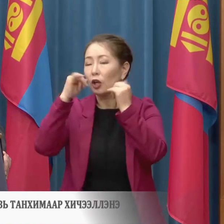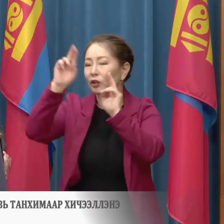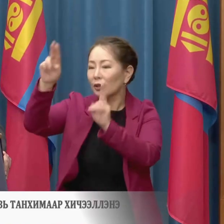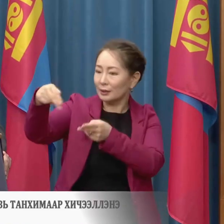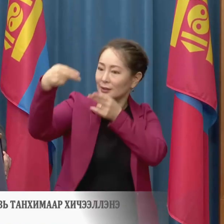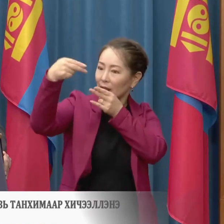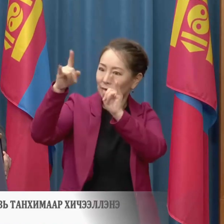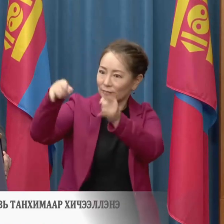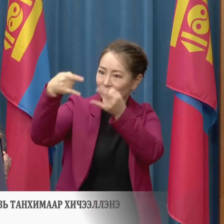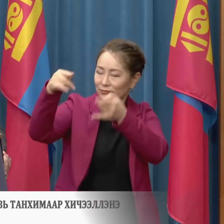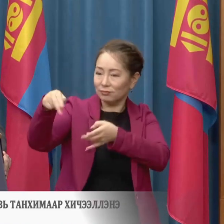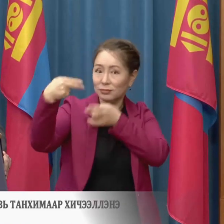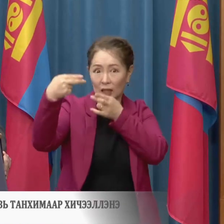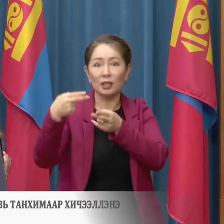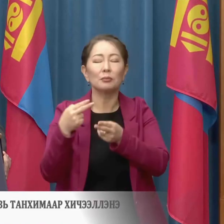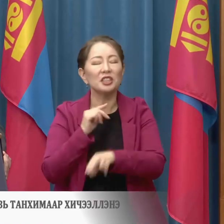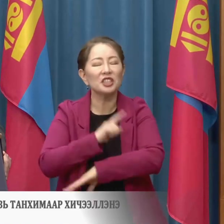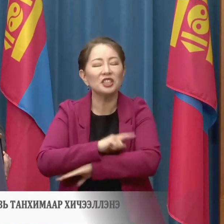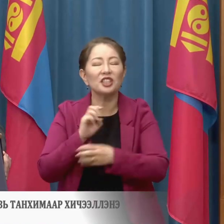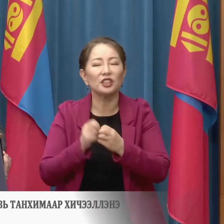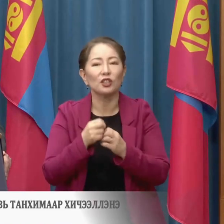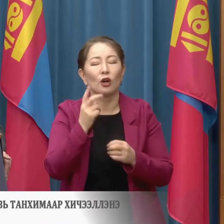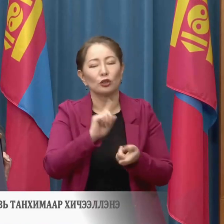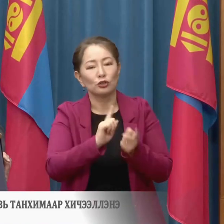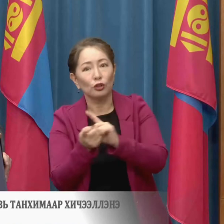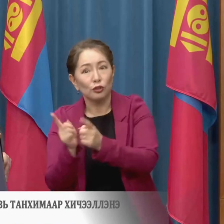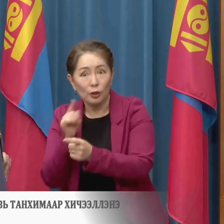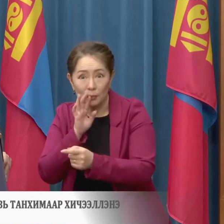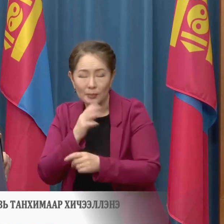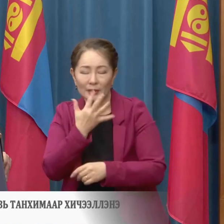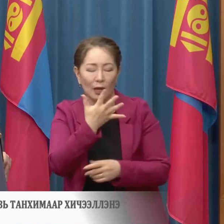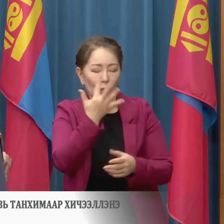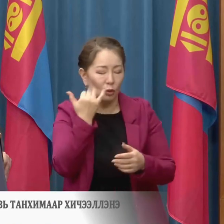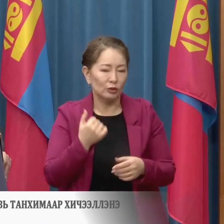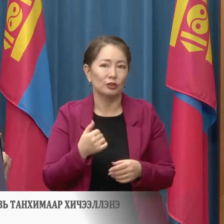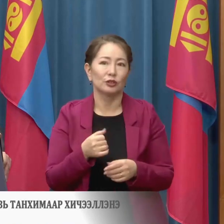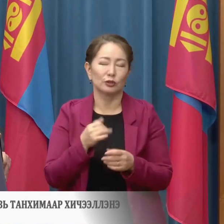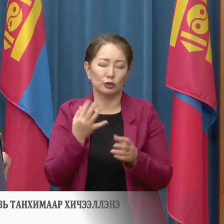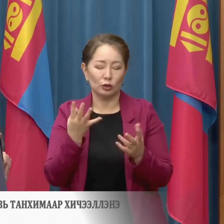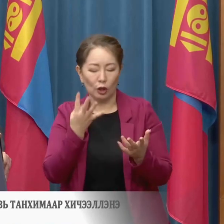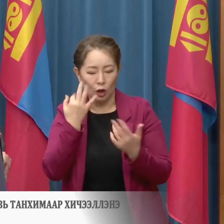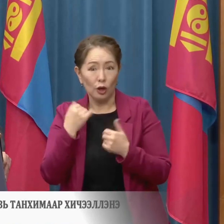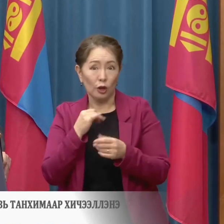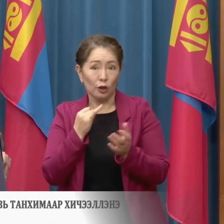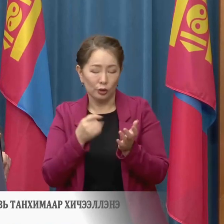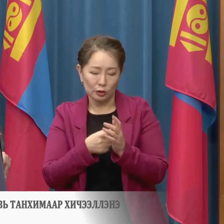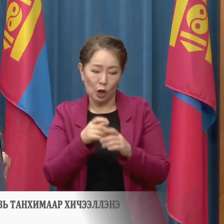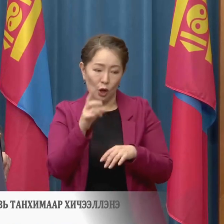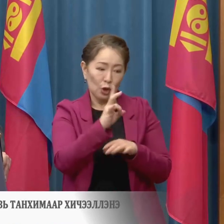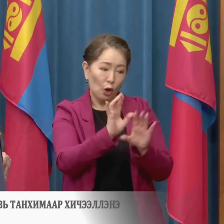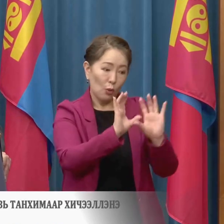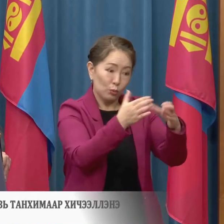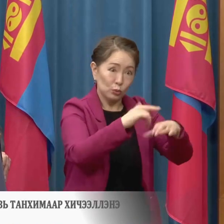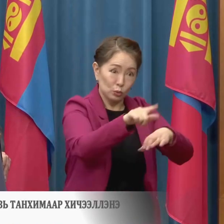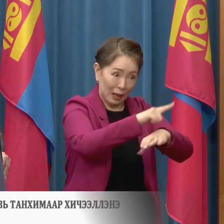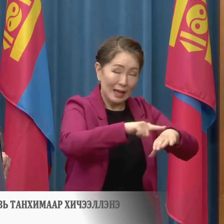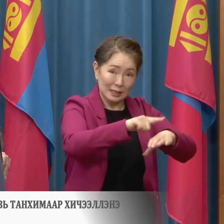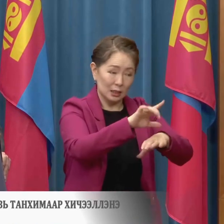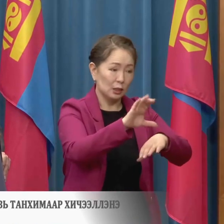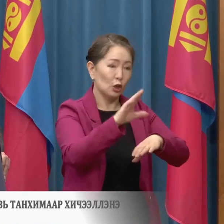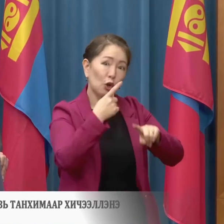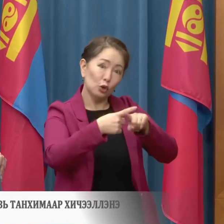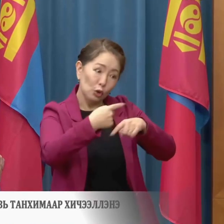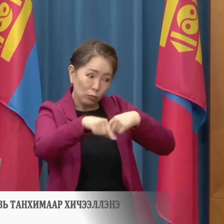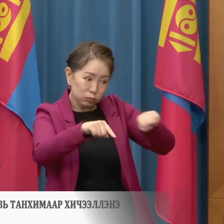орон нутагт бол өндөржүүлсэн бэлэн байдлын зэрэглэлээс шалтгаалаад хэрв одоо ногоон бүсэд байгаа сумууд байх юм бол одоо хичээл